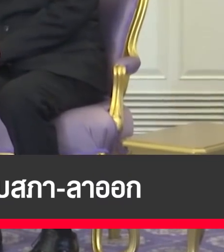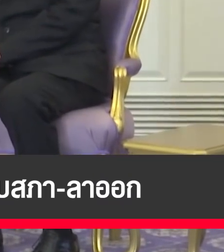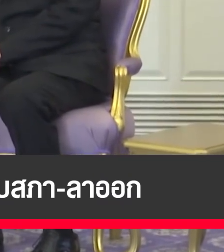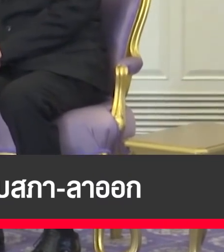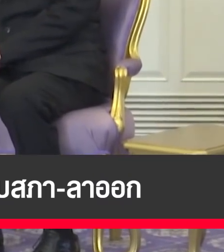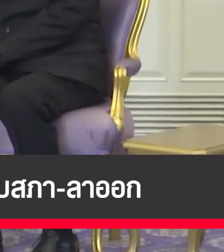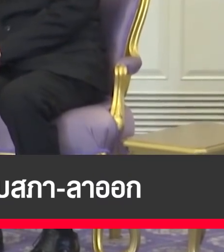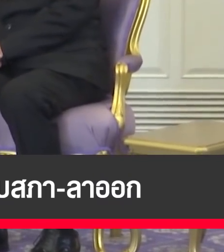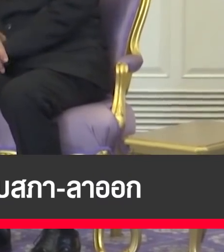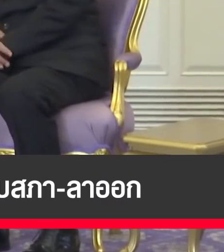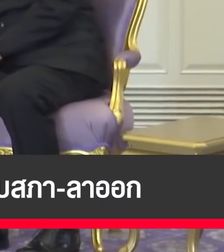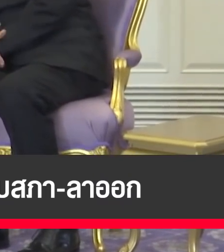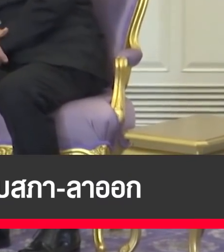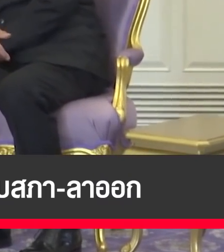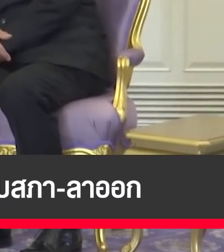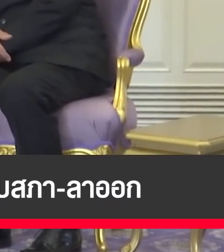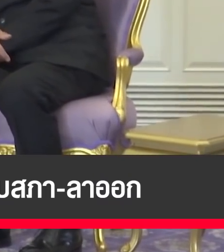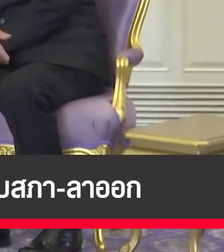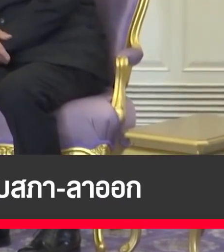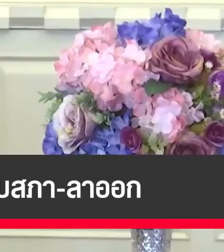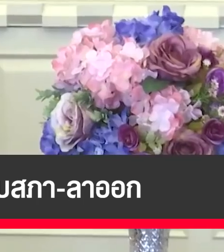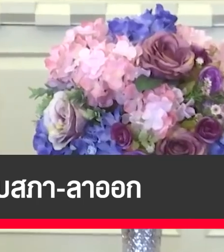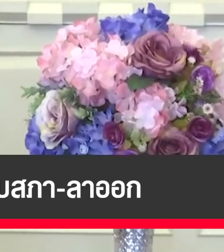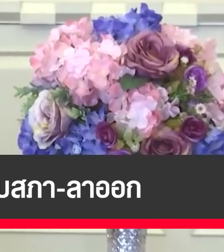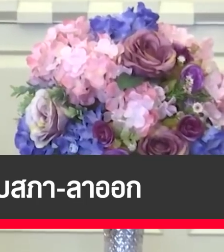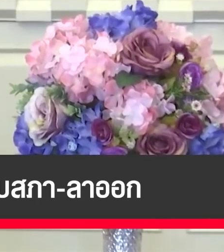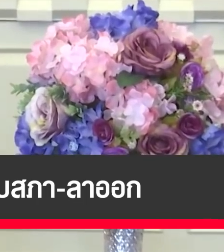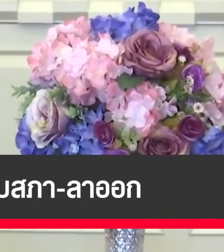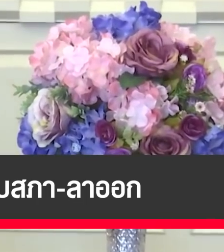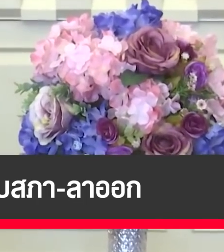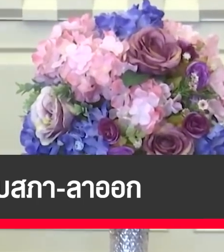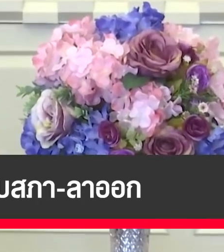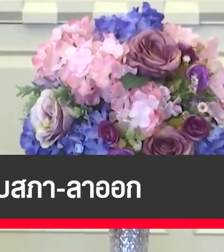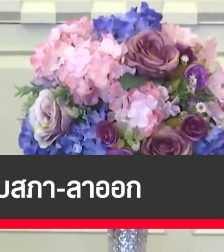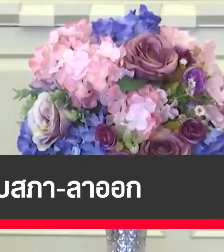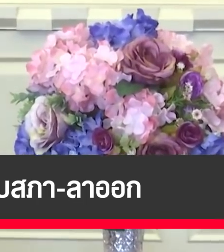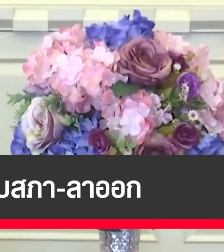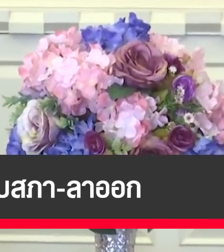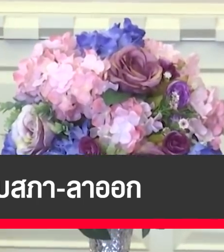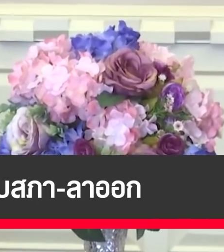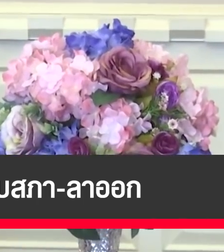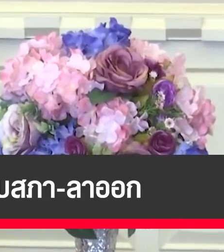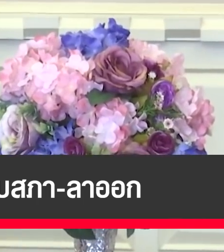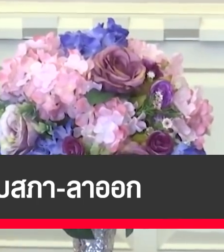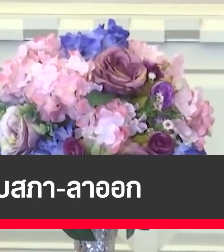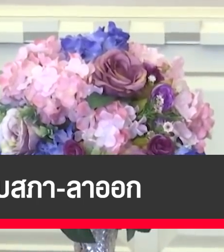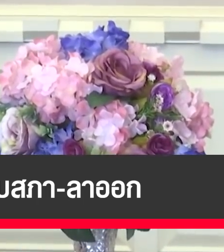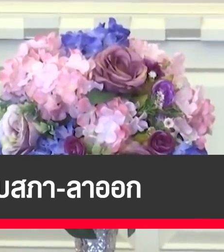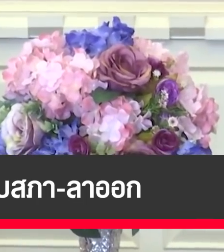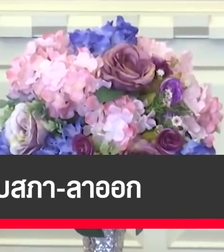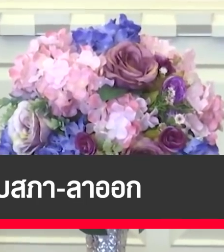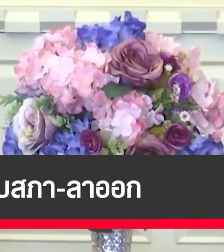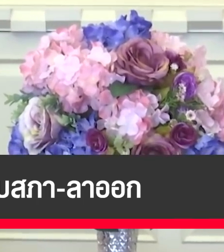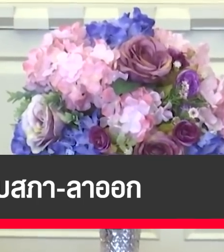ทางเข้าทำหน้าที่ที่ทำเนียบรัฐบาลเป็นวันแรกหลังพ้นการกักตัวโดยช่วงเช้านายกรัฐมนตรีได้รับมอบดอก